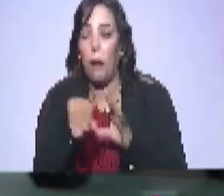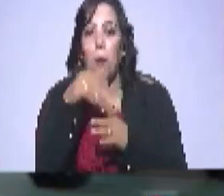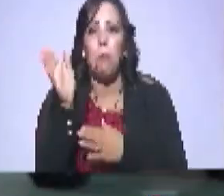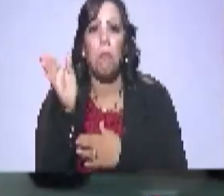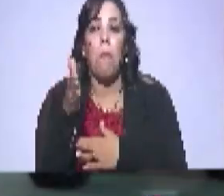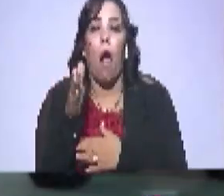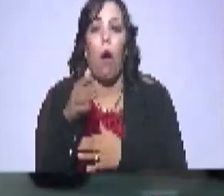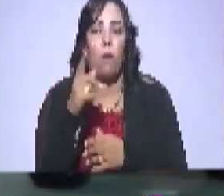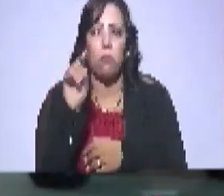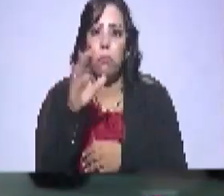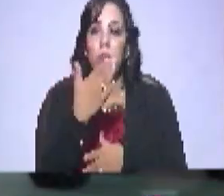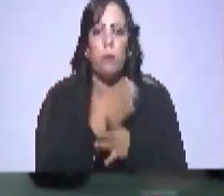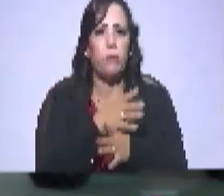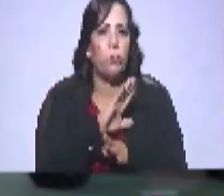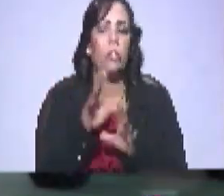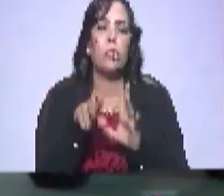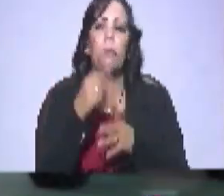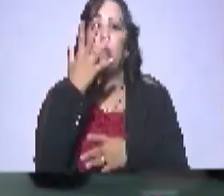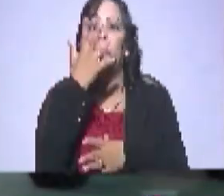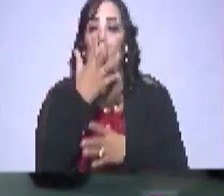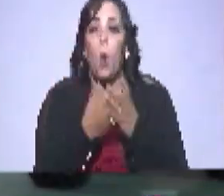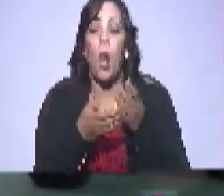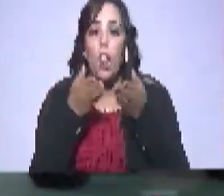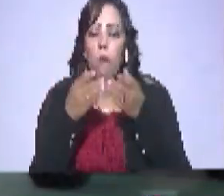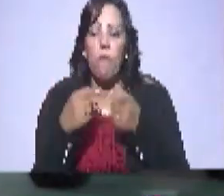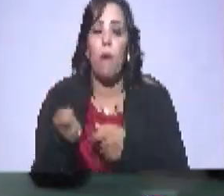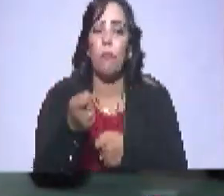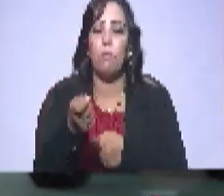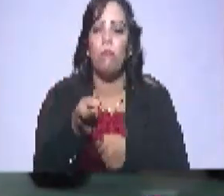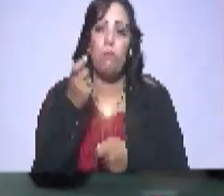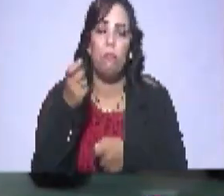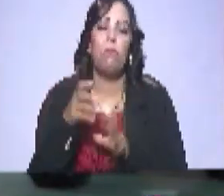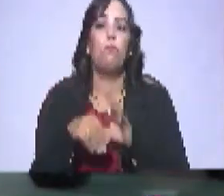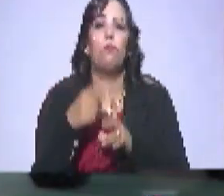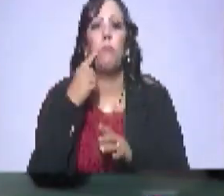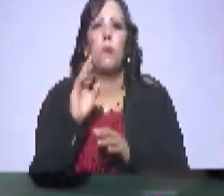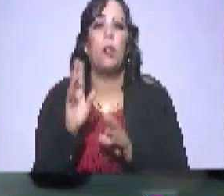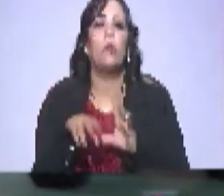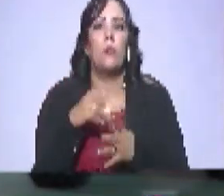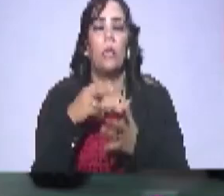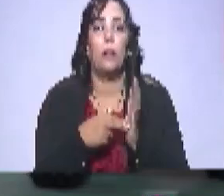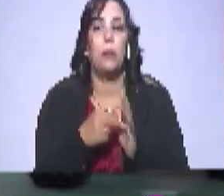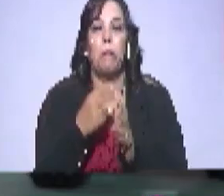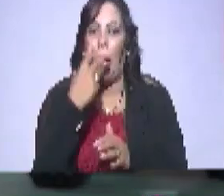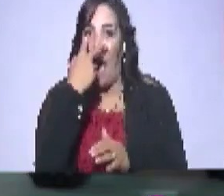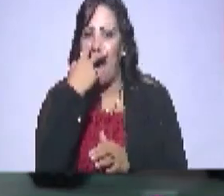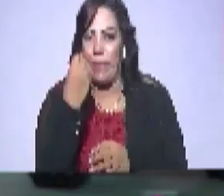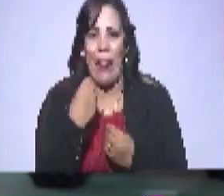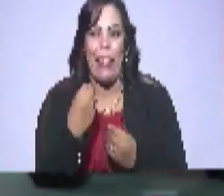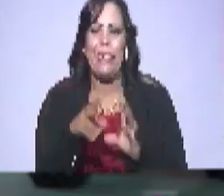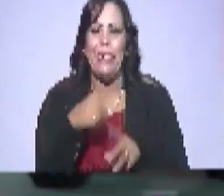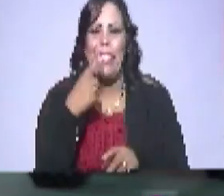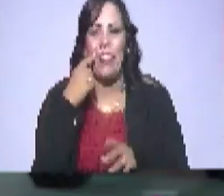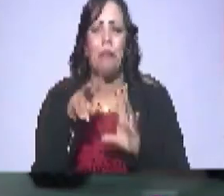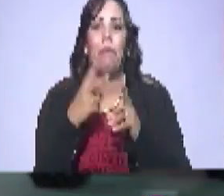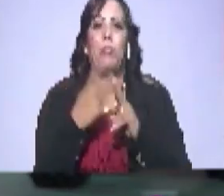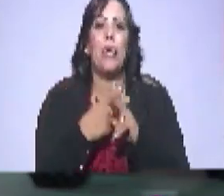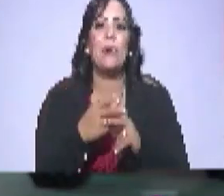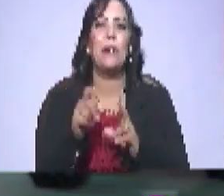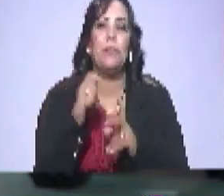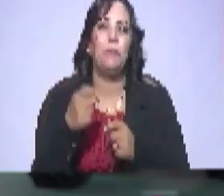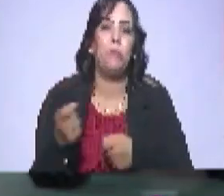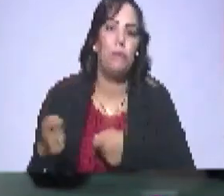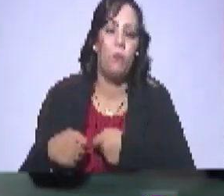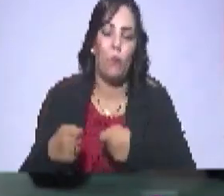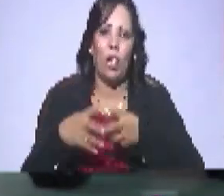البحر، ما عملتش اي حاجه خالص، دي مجرد ما بتتولد يعني المتخصصين بيصطادوها